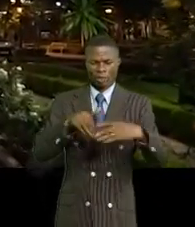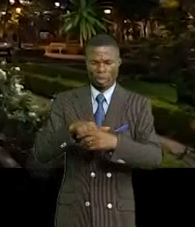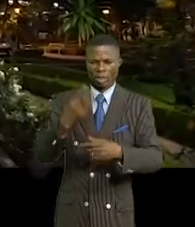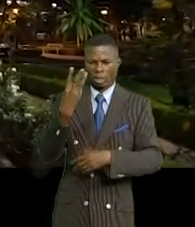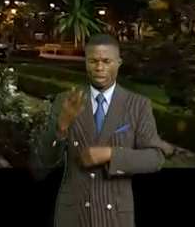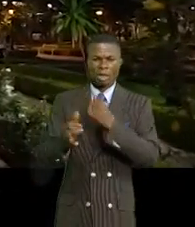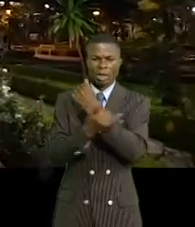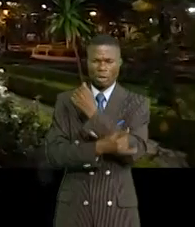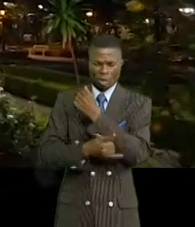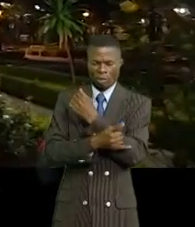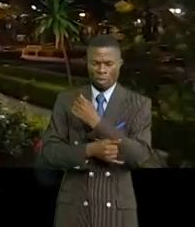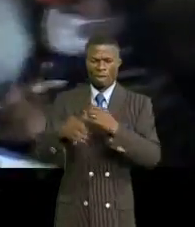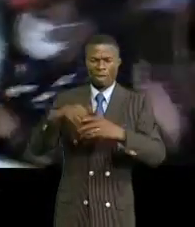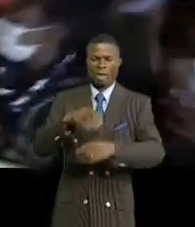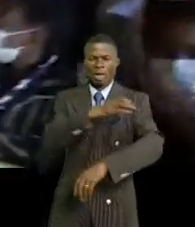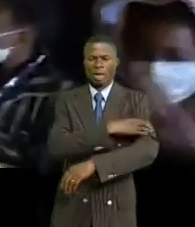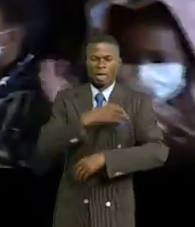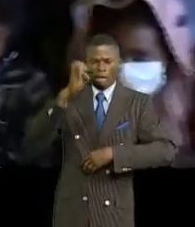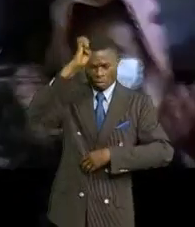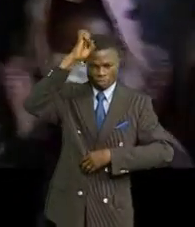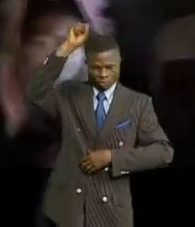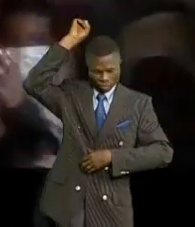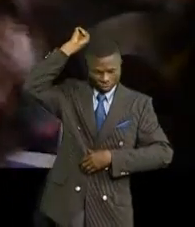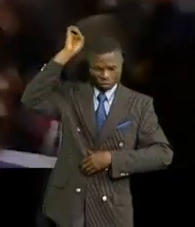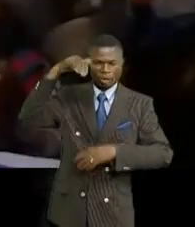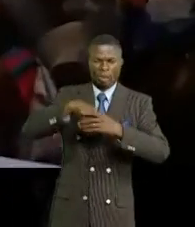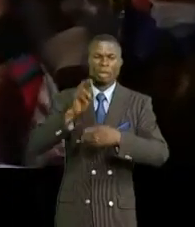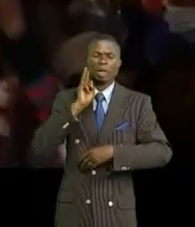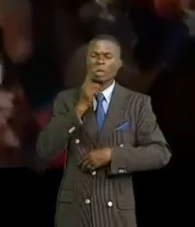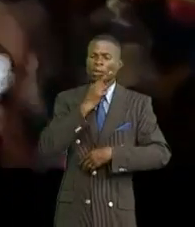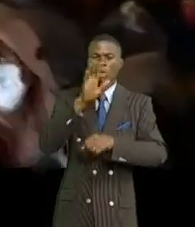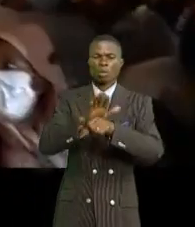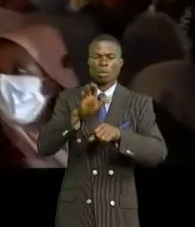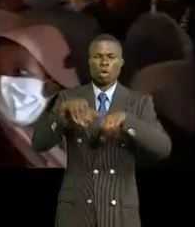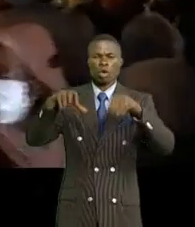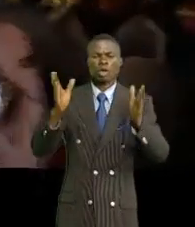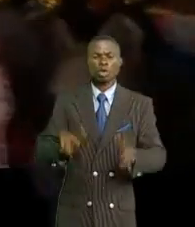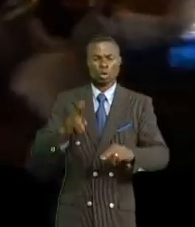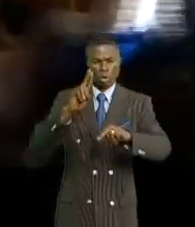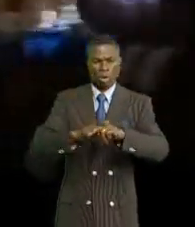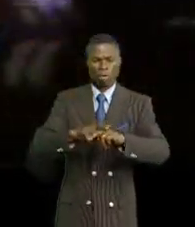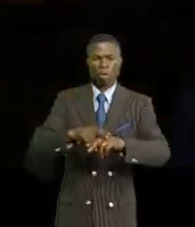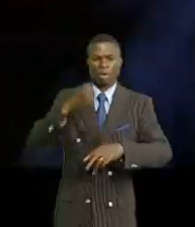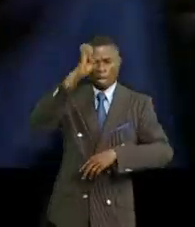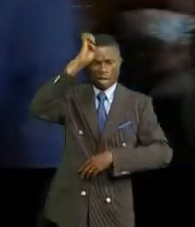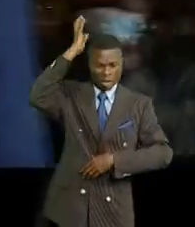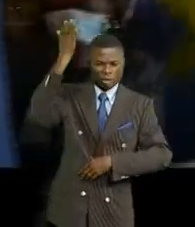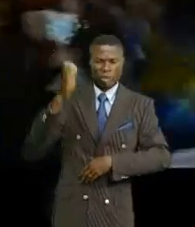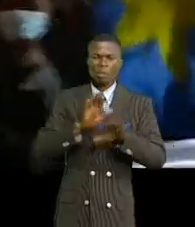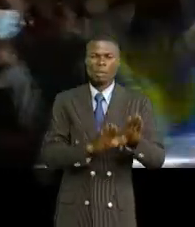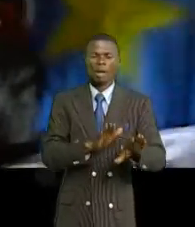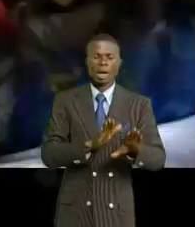en séjour à Addis Abeba. À Sheraton Hotel, une forte délégation de la communauté congolaise d'Addis Abeba